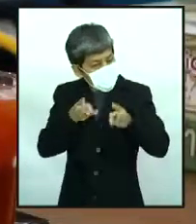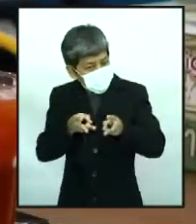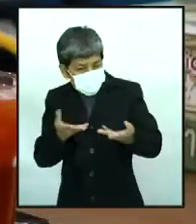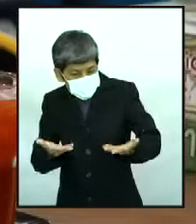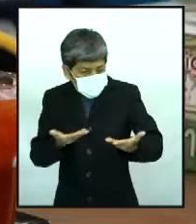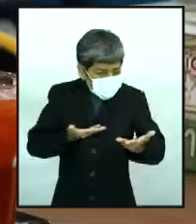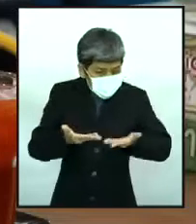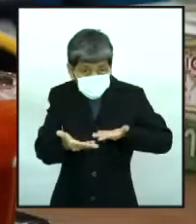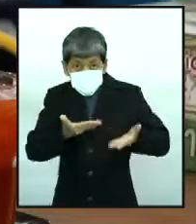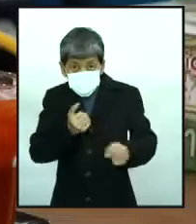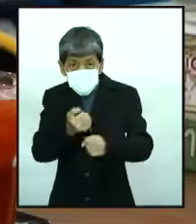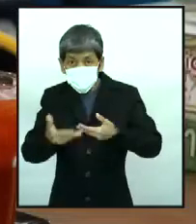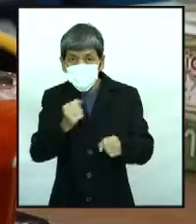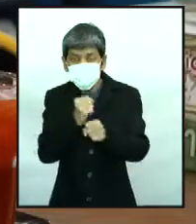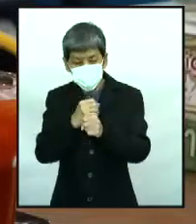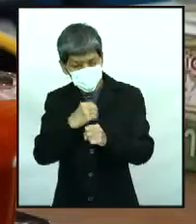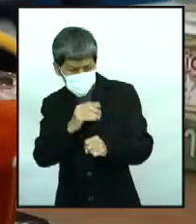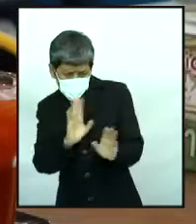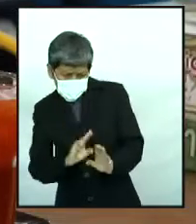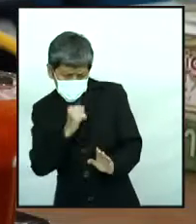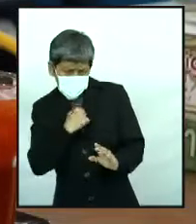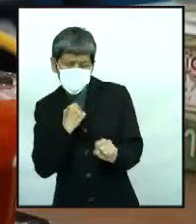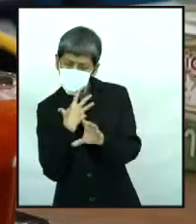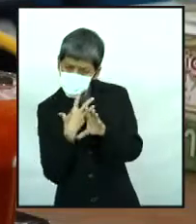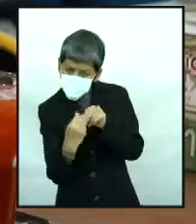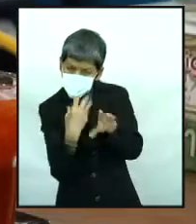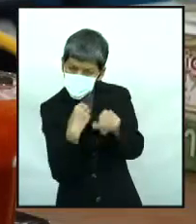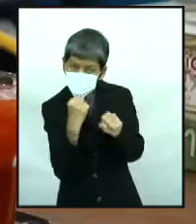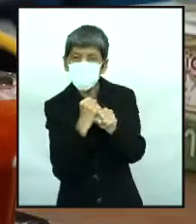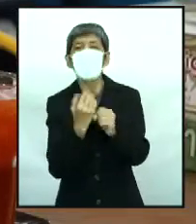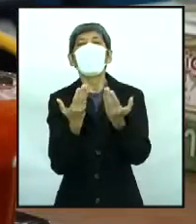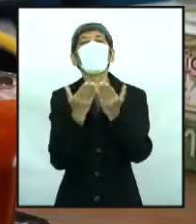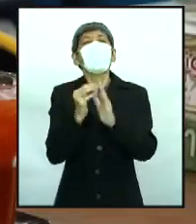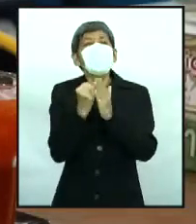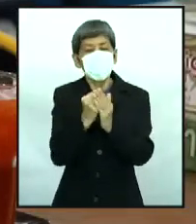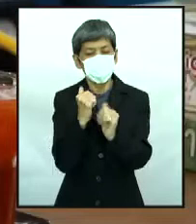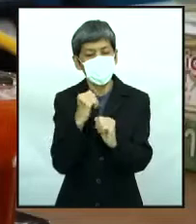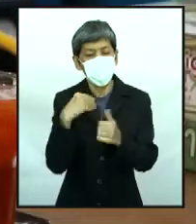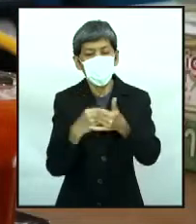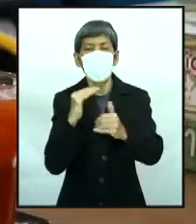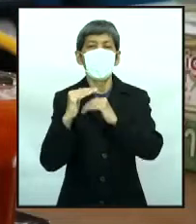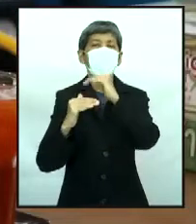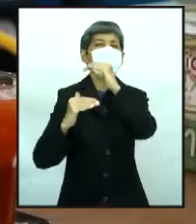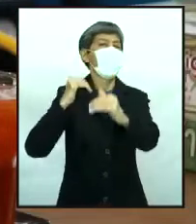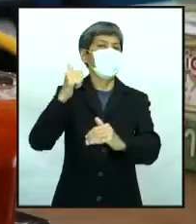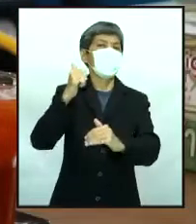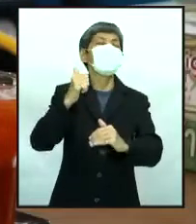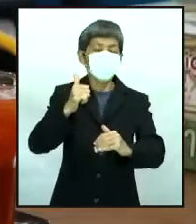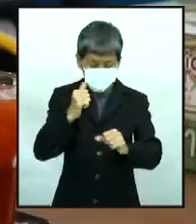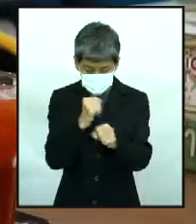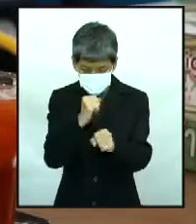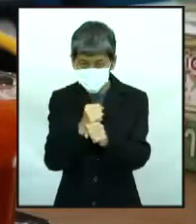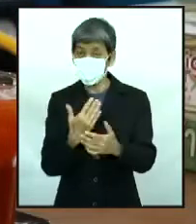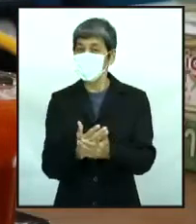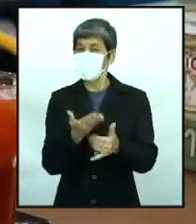ช้ชีวิตของเขาวิธีการเรียนรู้ของเขาครอบครัวจะเป็นตัวพัฒนาต่อยอดจากโรงเรียนได้ดีมากๆแล้วก็จะสามารถท